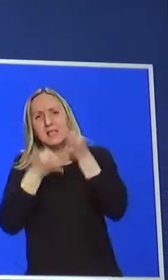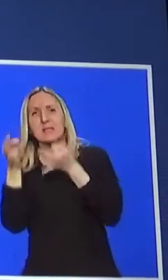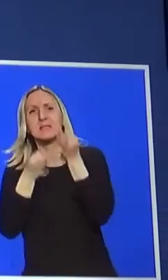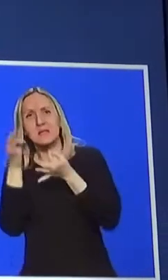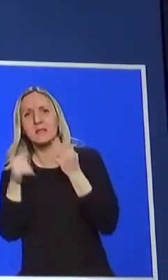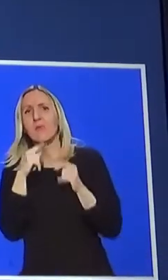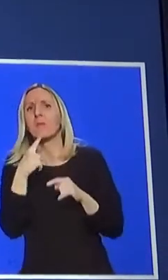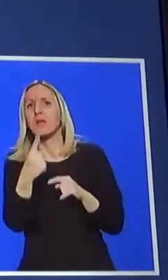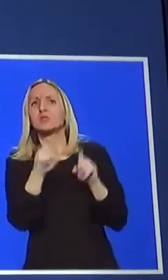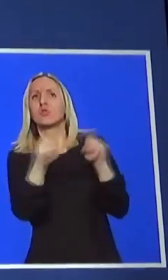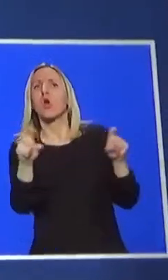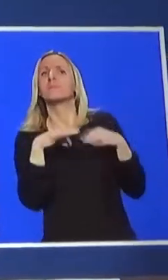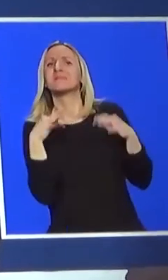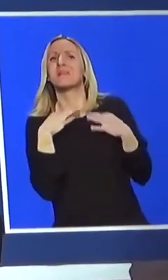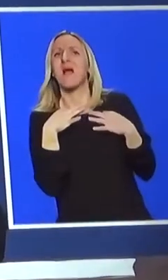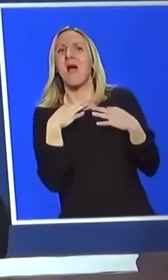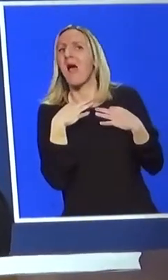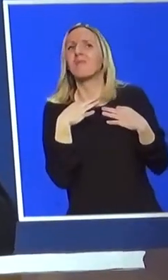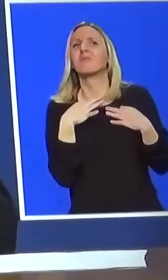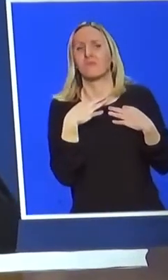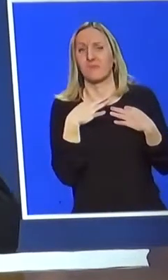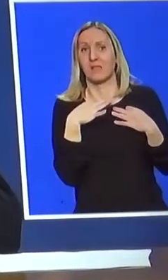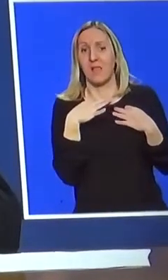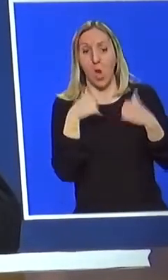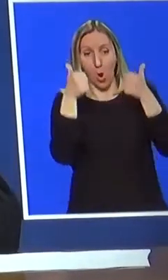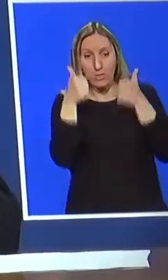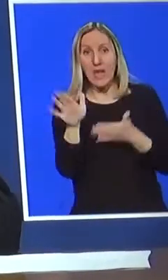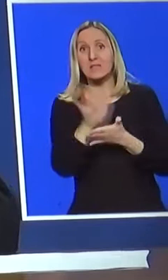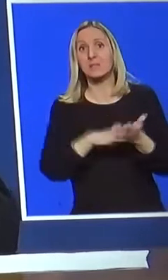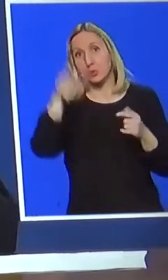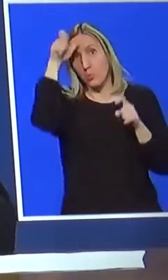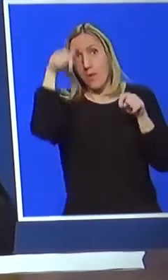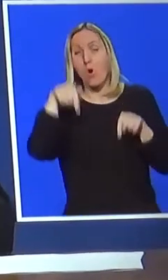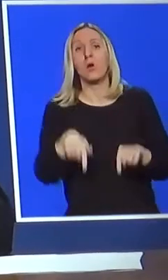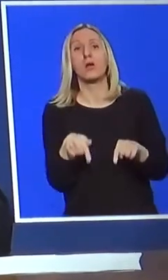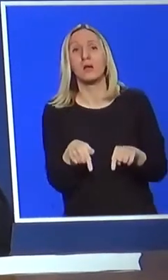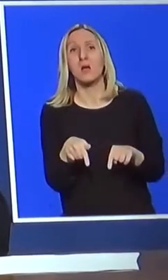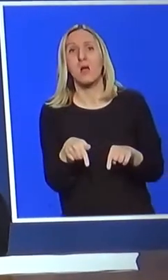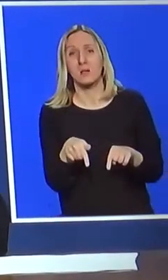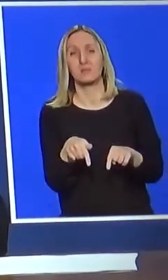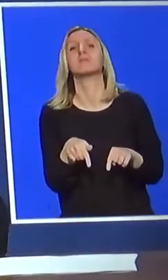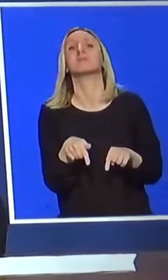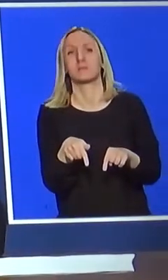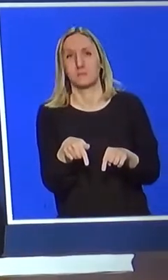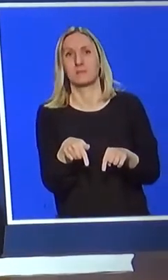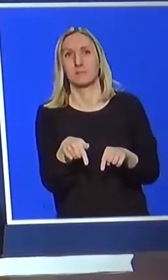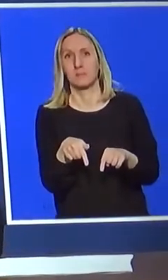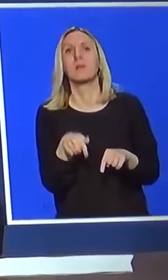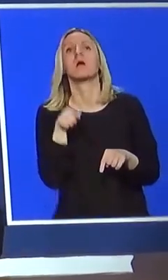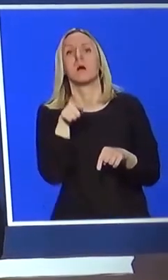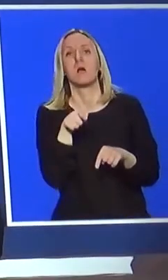primarna zdravstvena zaštita praktično od danas u Beogradu bar preuzima težište ove